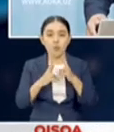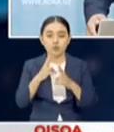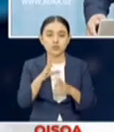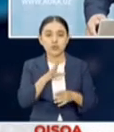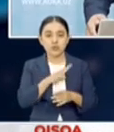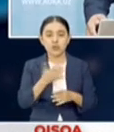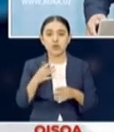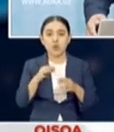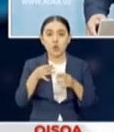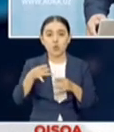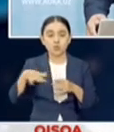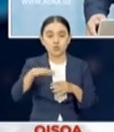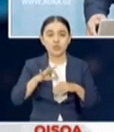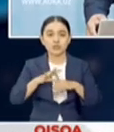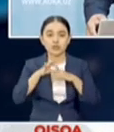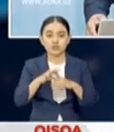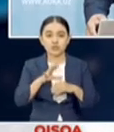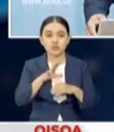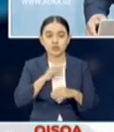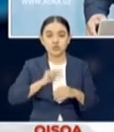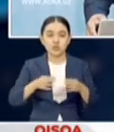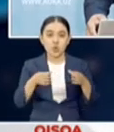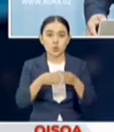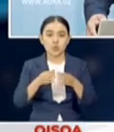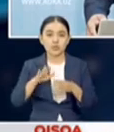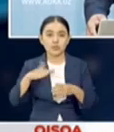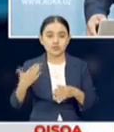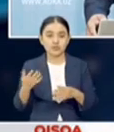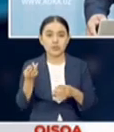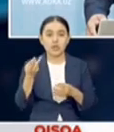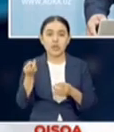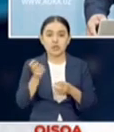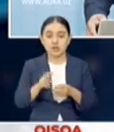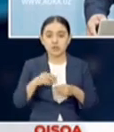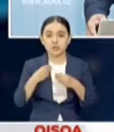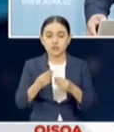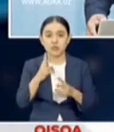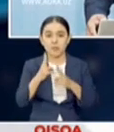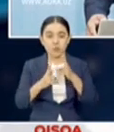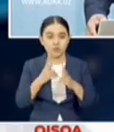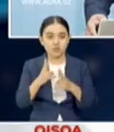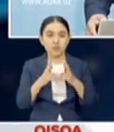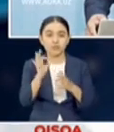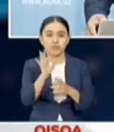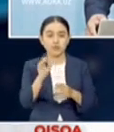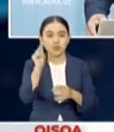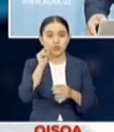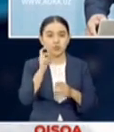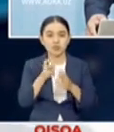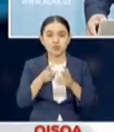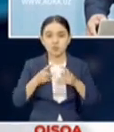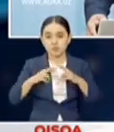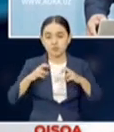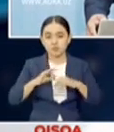murojaatlardir. Hududlarda tashkil etilgan ishchi guruhlar tomonidan kelib tushgan murojaatlar yuzasidan o'rganishlar